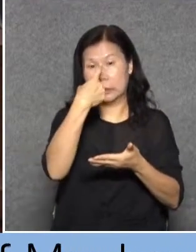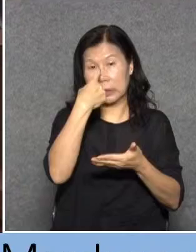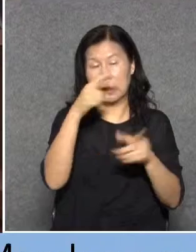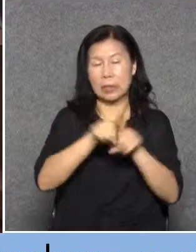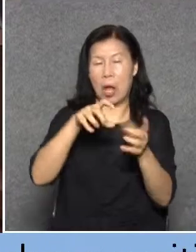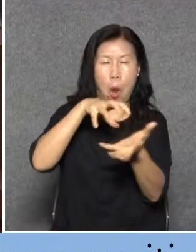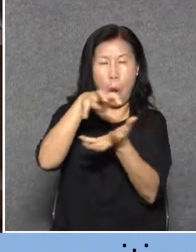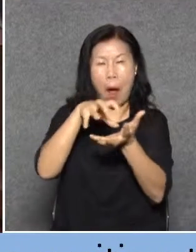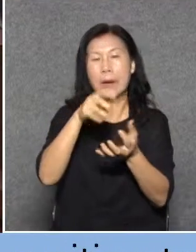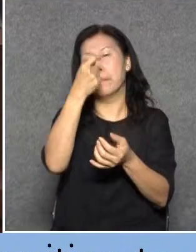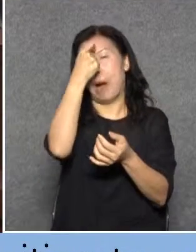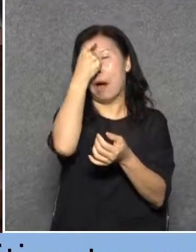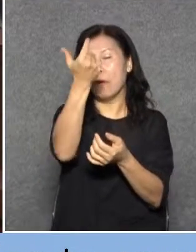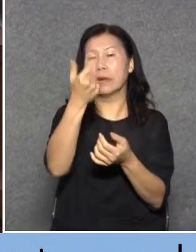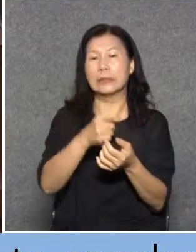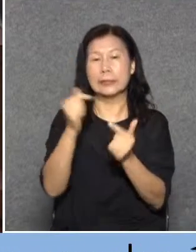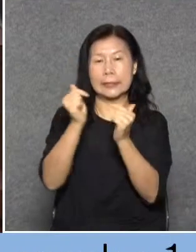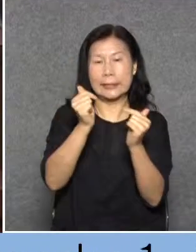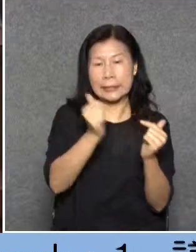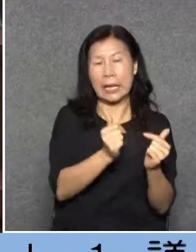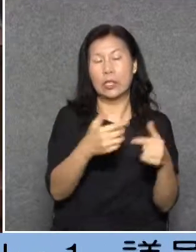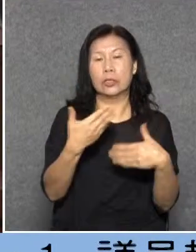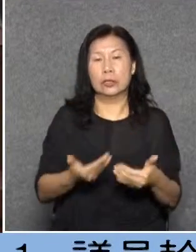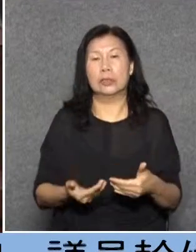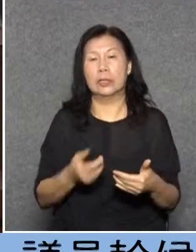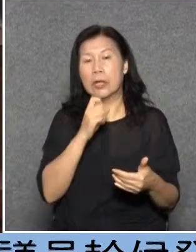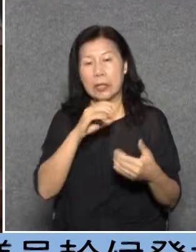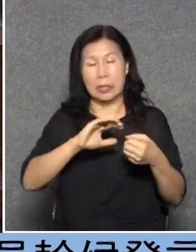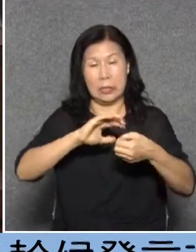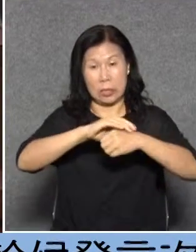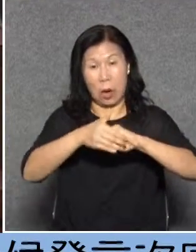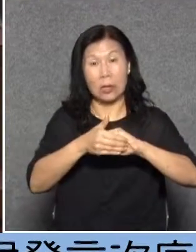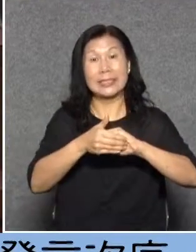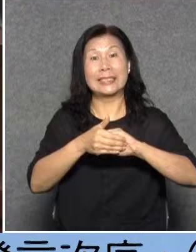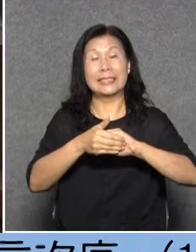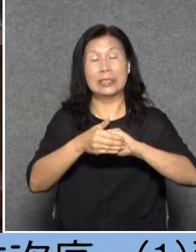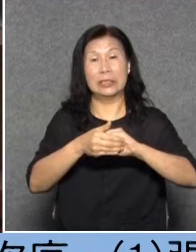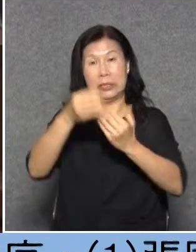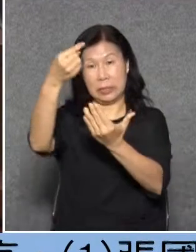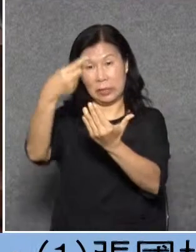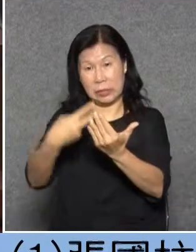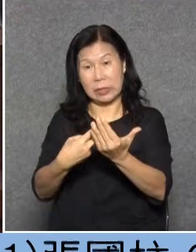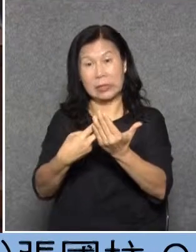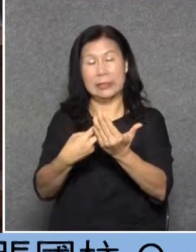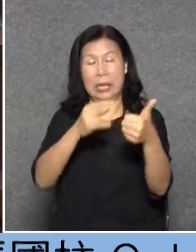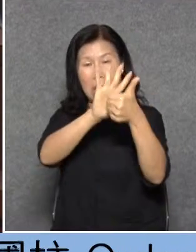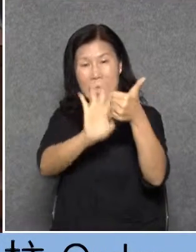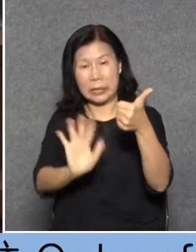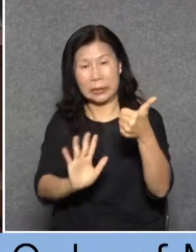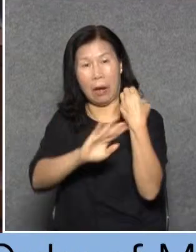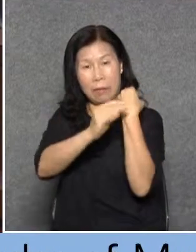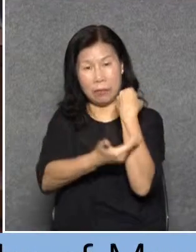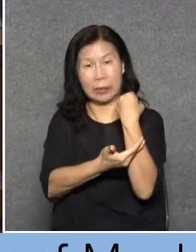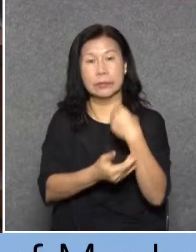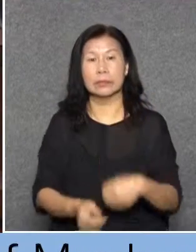雜、最麻煩、不斷變更，亦都最受國際條約所影響嘅法例之一